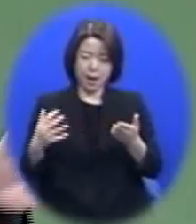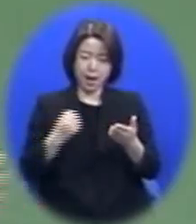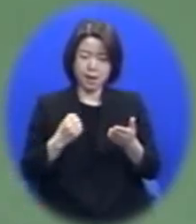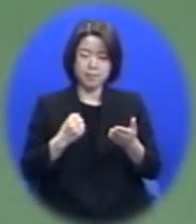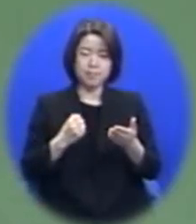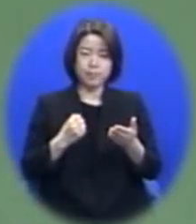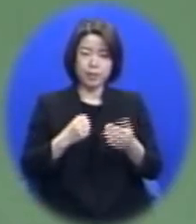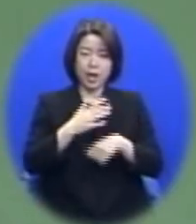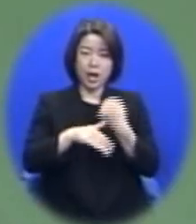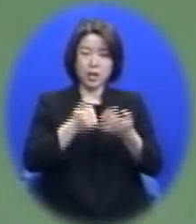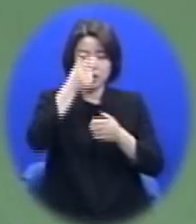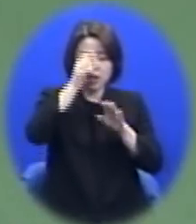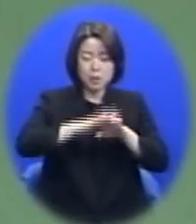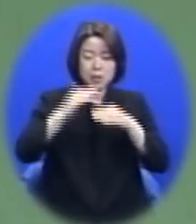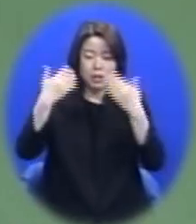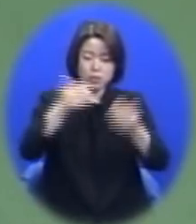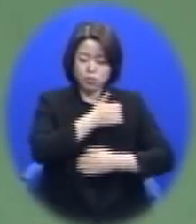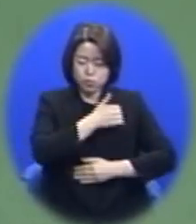충분한 시간을 갖지 못합니다.